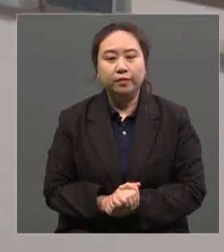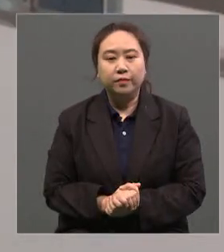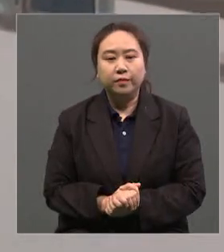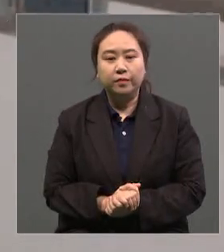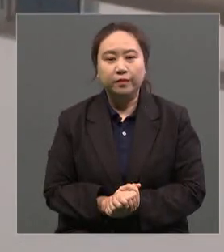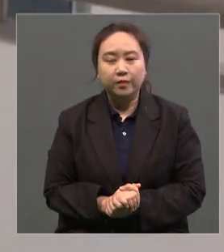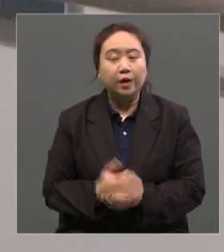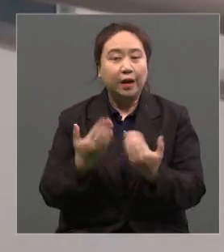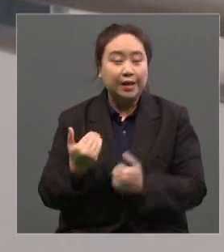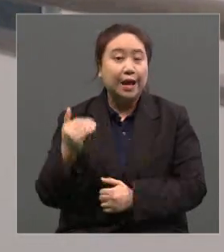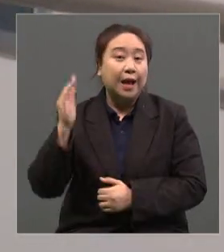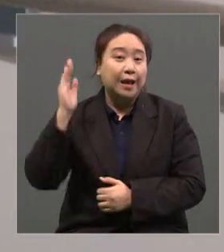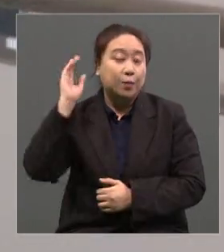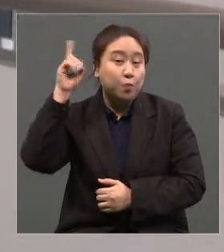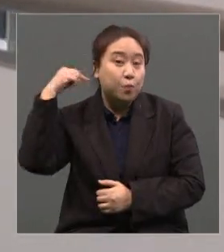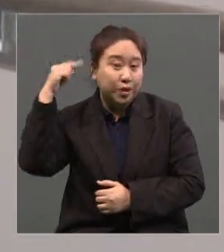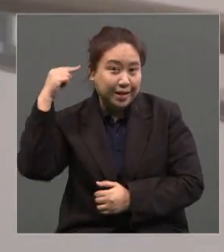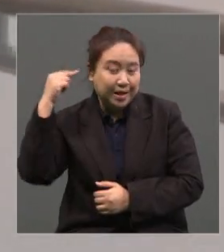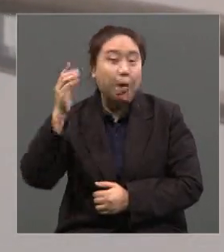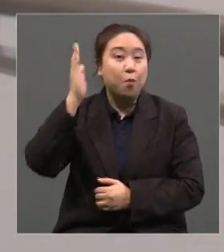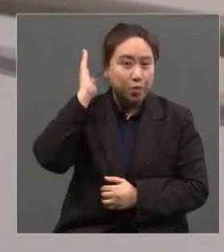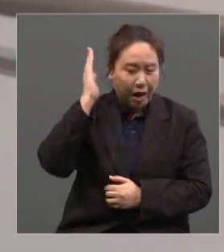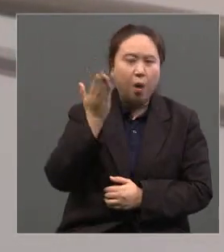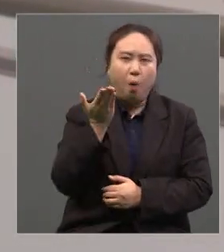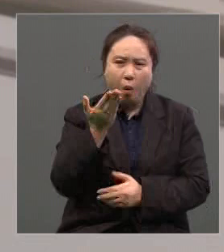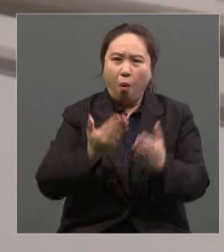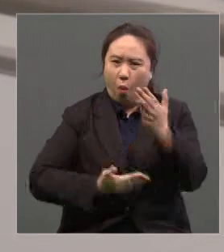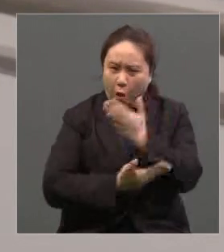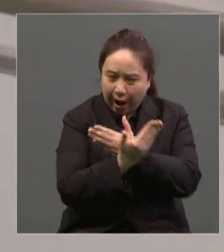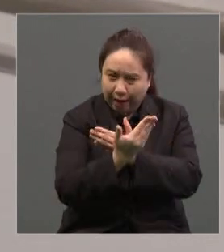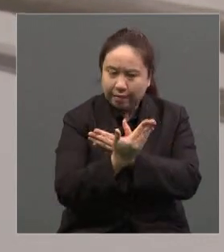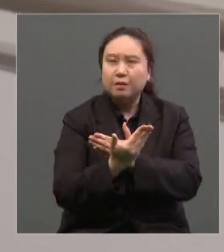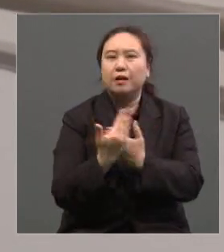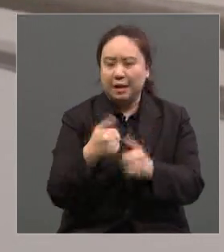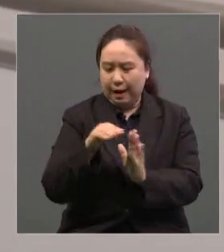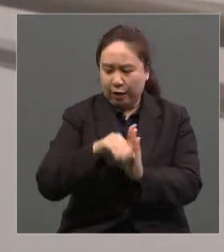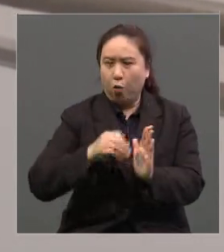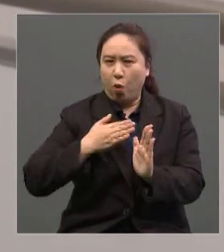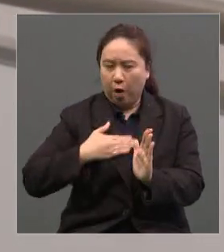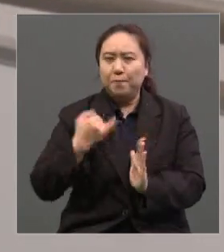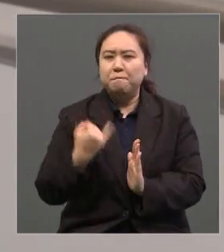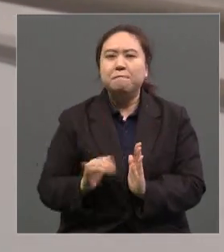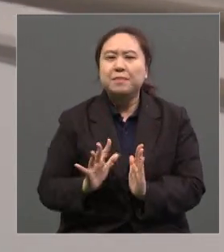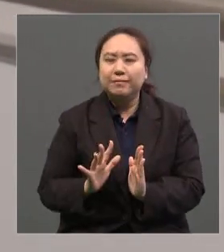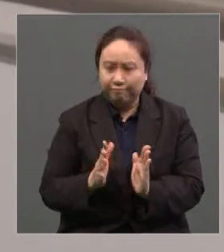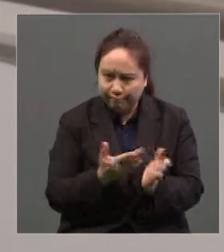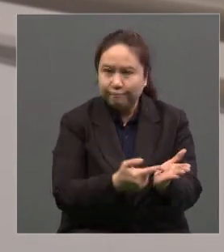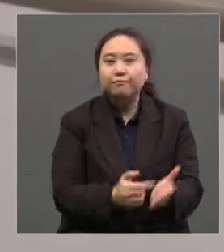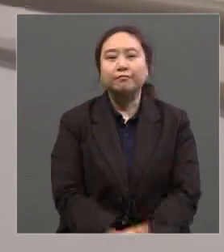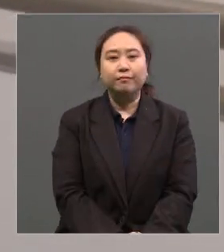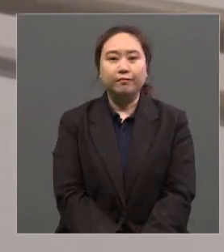าใบเตยแล้วก็พี่แมนขอโอกาสพิสูจน์ความบริสุทธิ์ของตัวเองในขั้นตอนของชั้นอัยการต่อไป